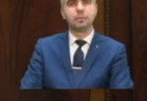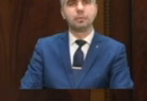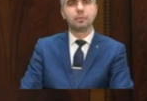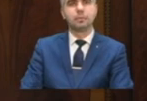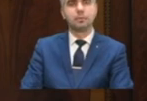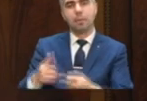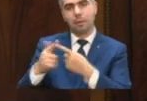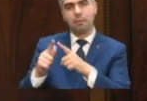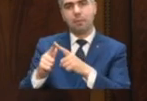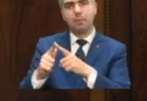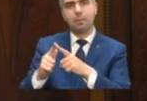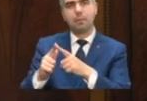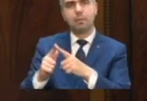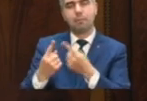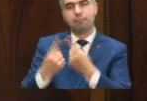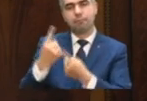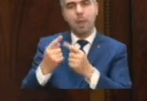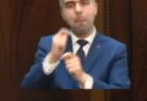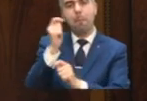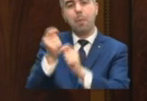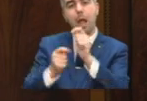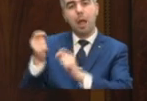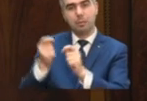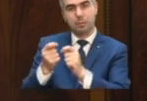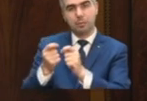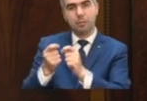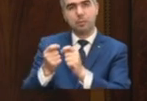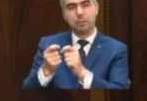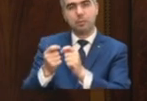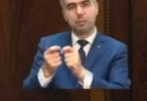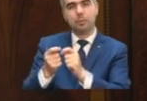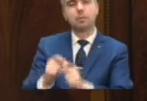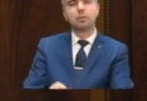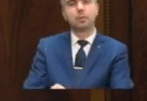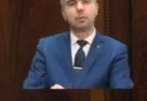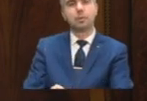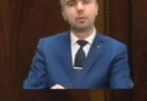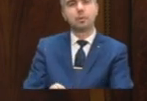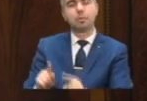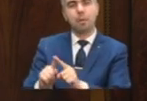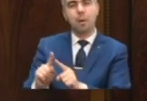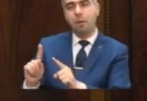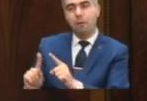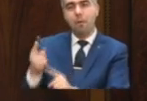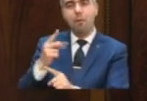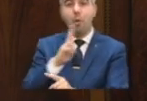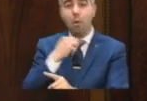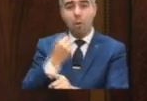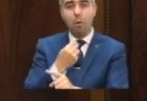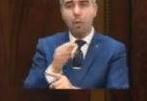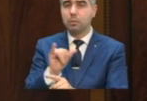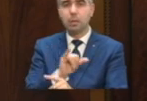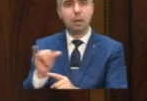بعد التدخلات اللي جات على التصاميم. اليوم حنا في التصاميم حنا فتنا لونغاجمون ديال الغوفرنمون في التصاميم، رحنا